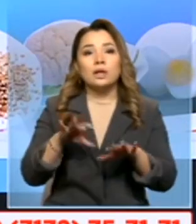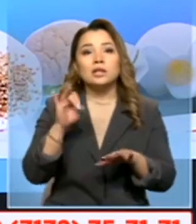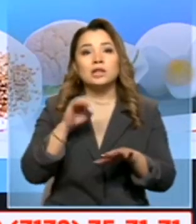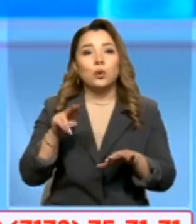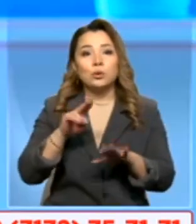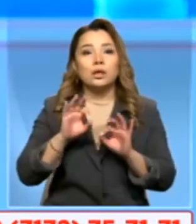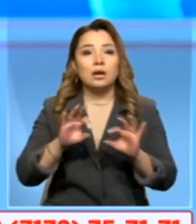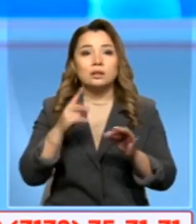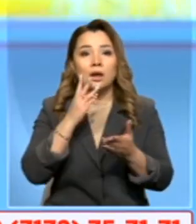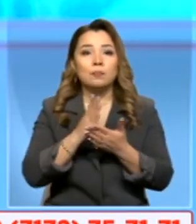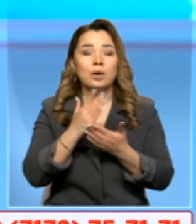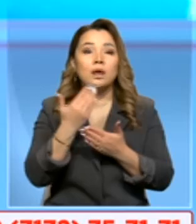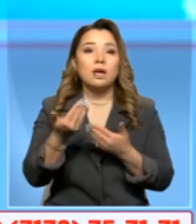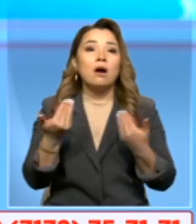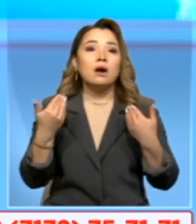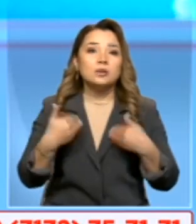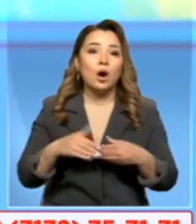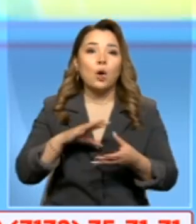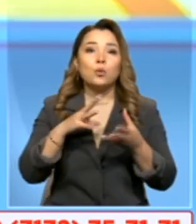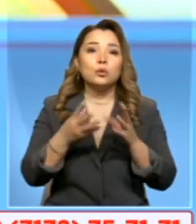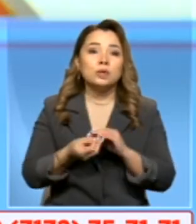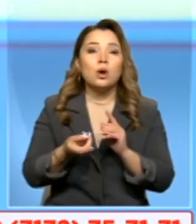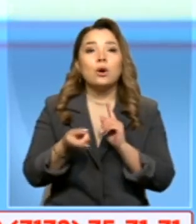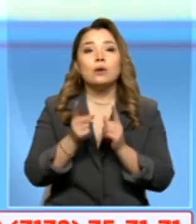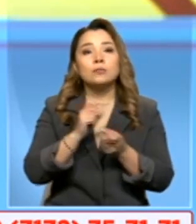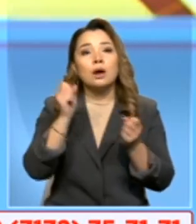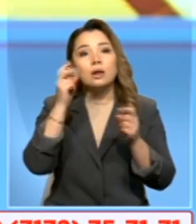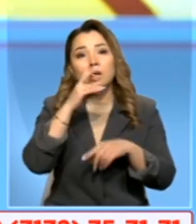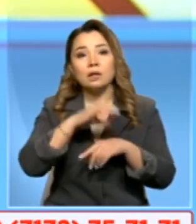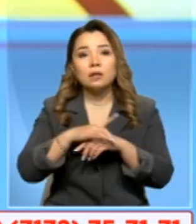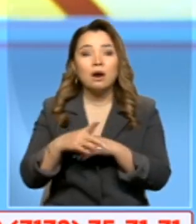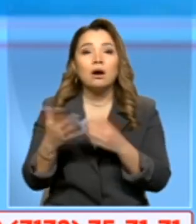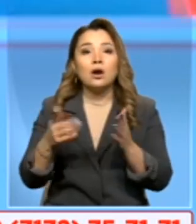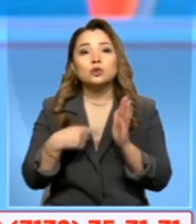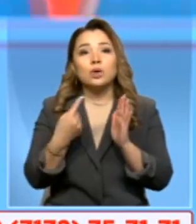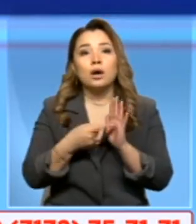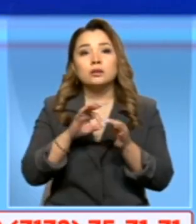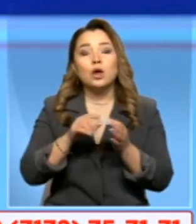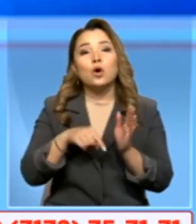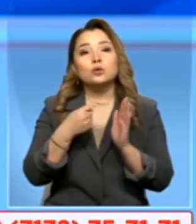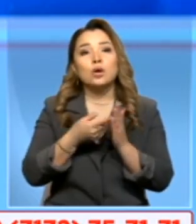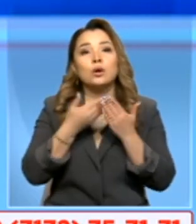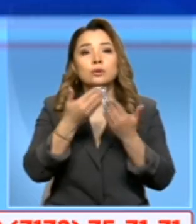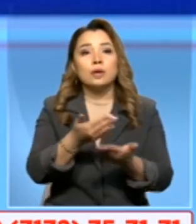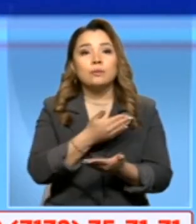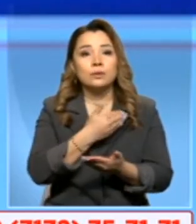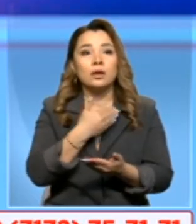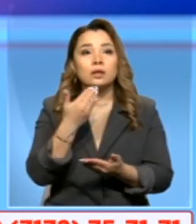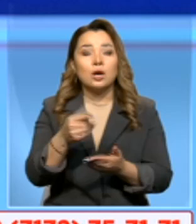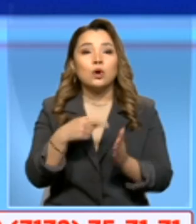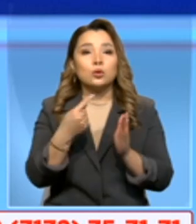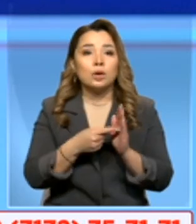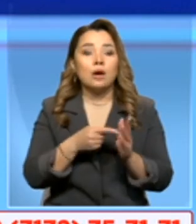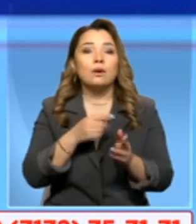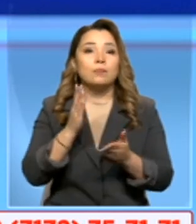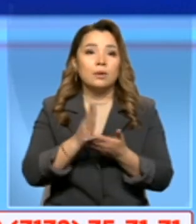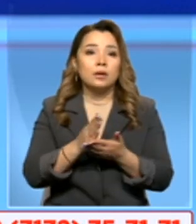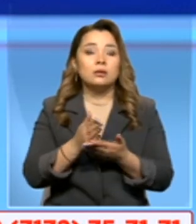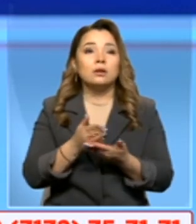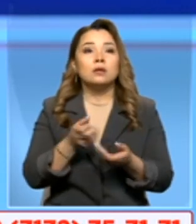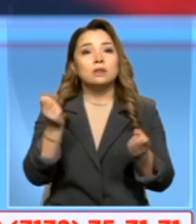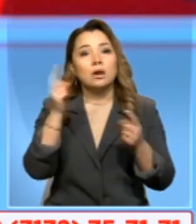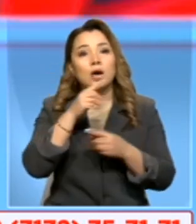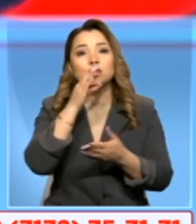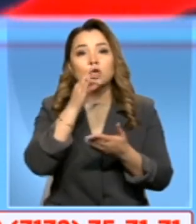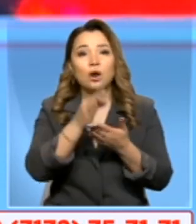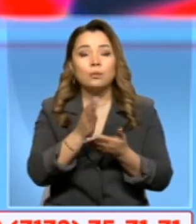туралы айтып жатыр. Енді оны ағзадағы мөлшерін қалай анықтаймыз деген сұрақты қойғымыз келеді, ол сұрақ сізді мазалайтын болса, жауабын